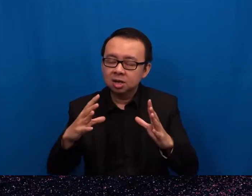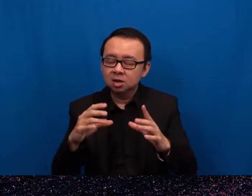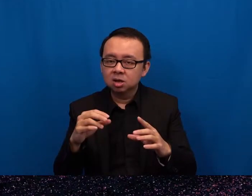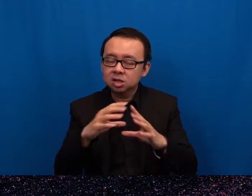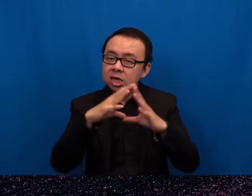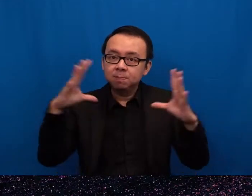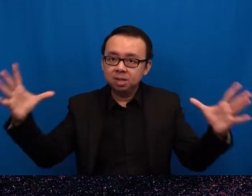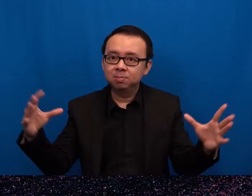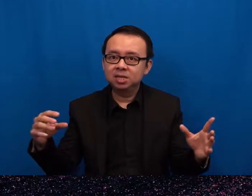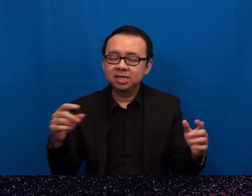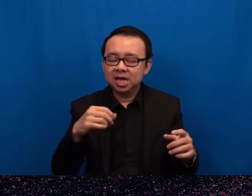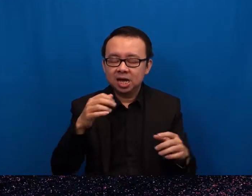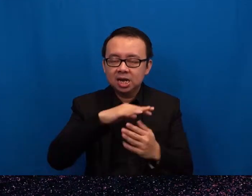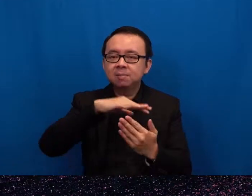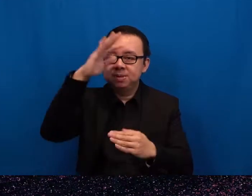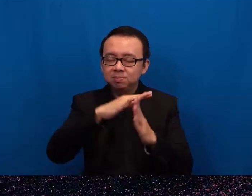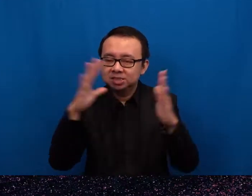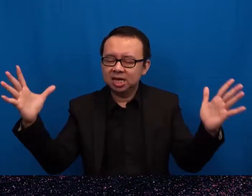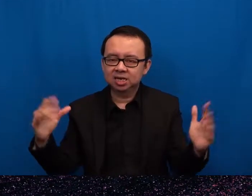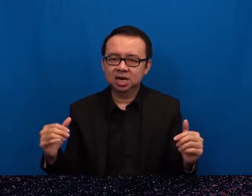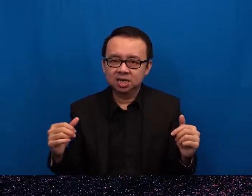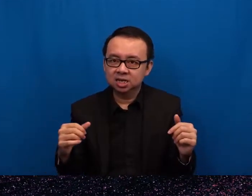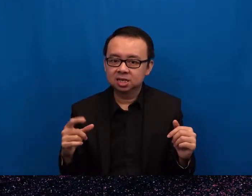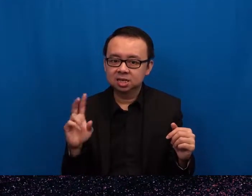Through your church and upon you personally.